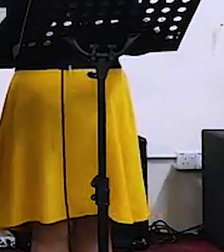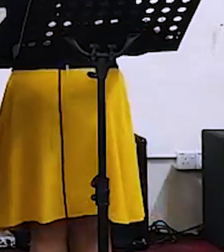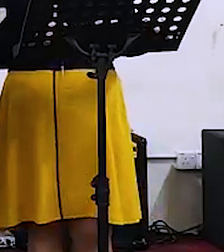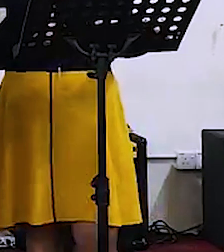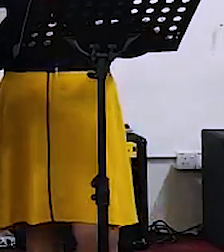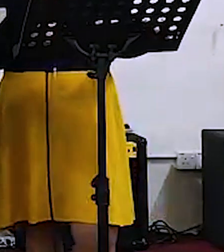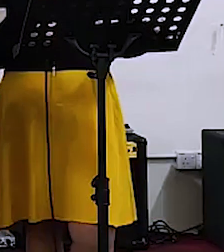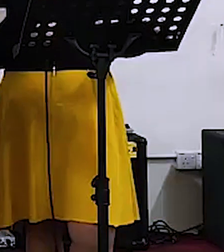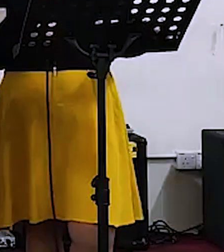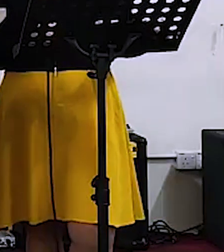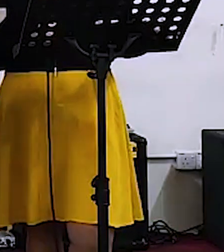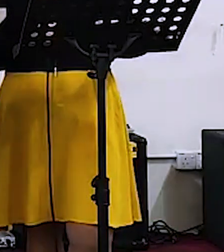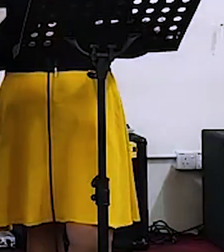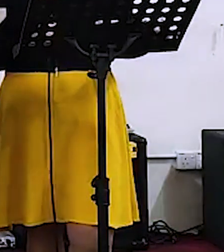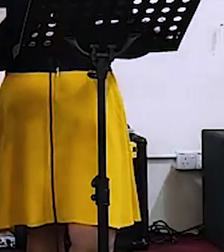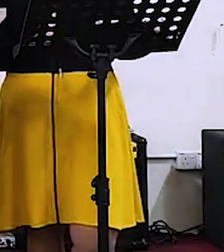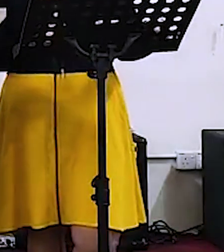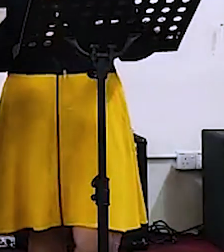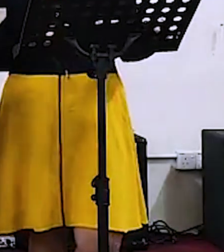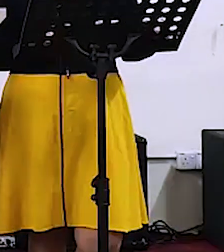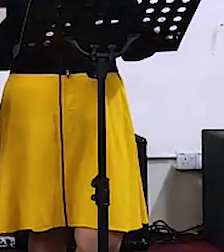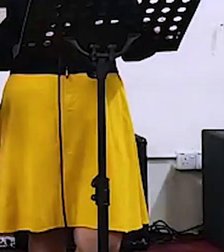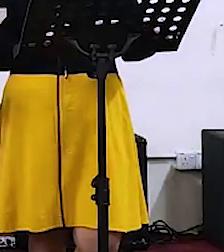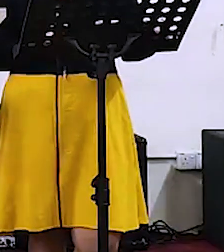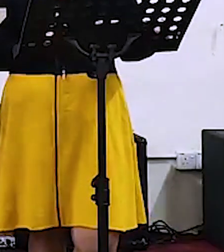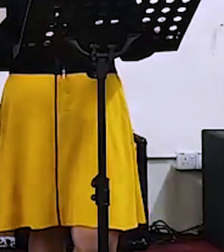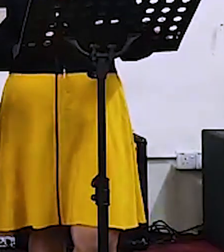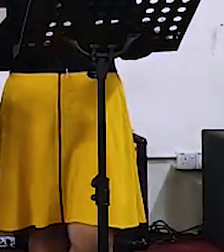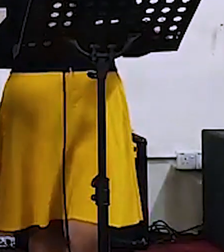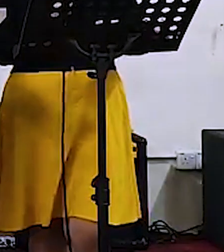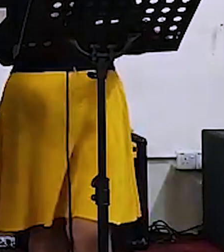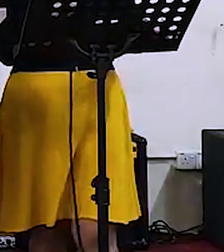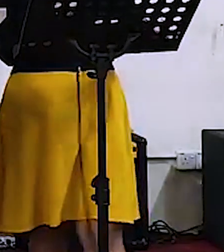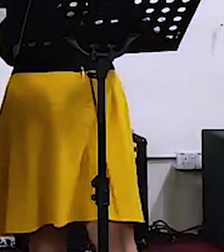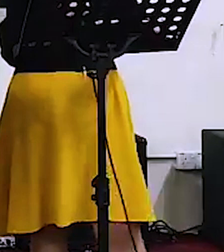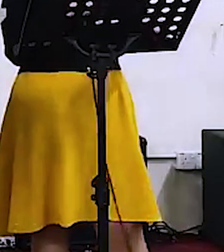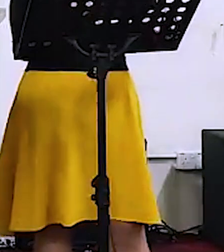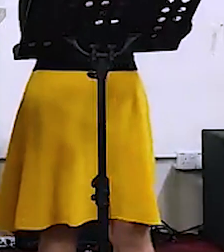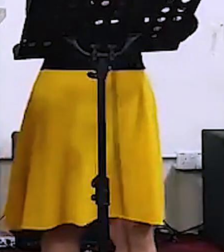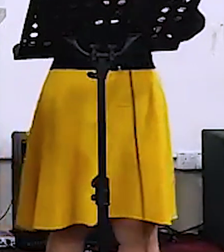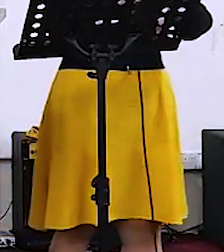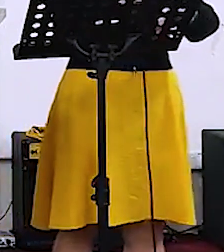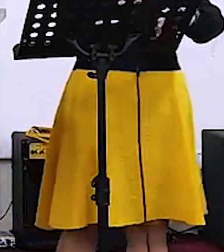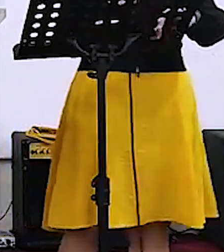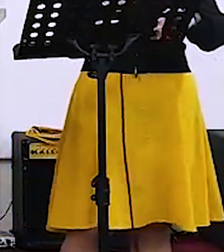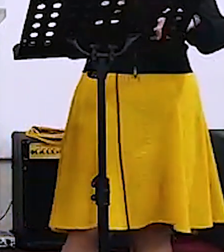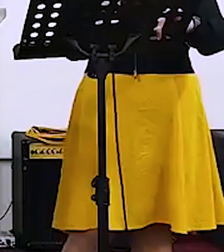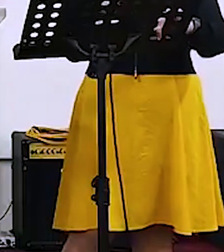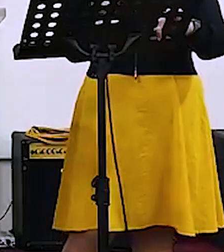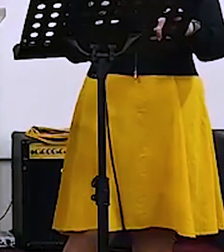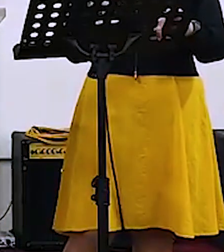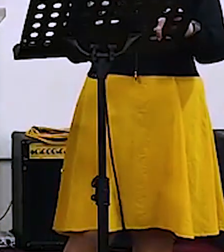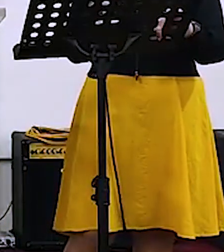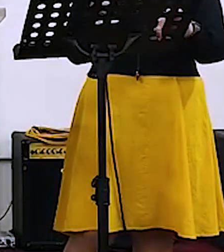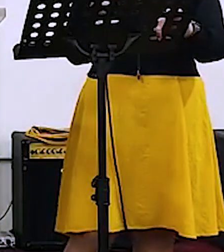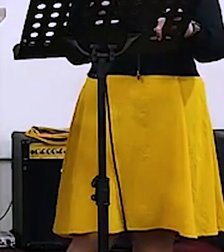I'm a Christian. I got nothing else to do. Come with an expectant heart. 所以我们一日复一日，一周复一日，一周的